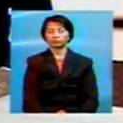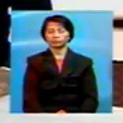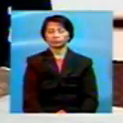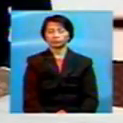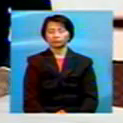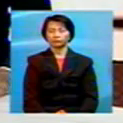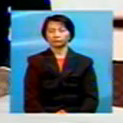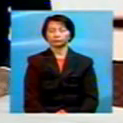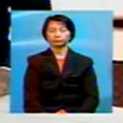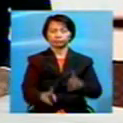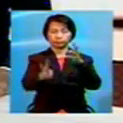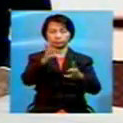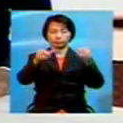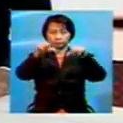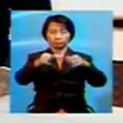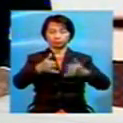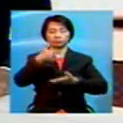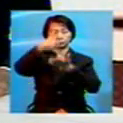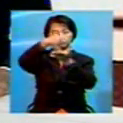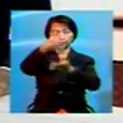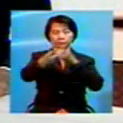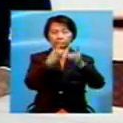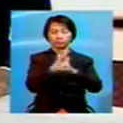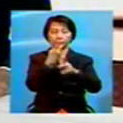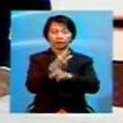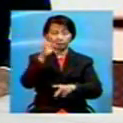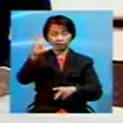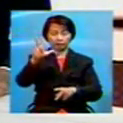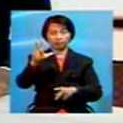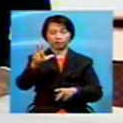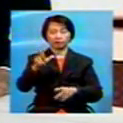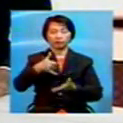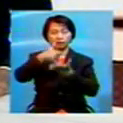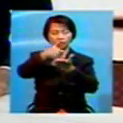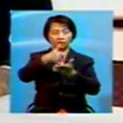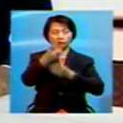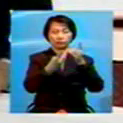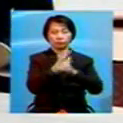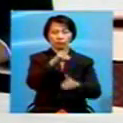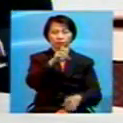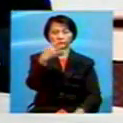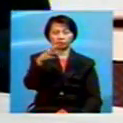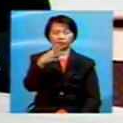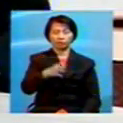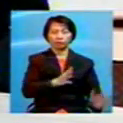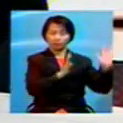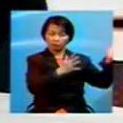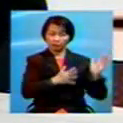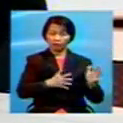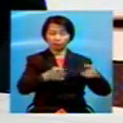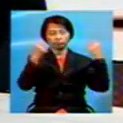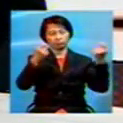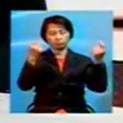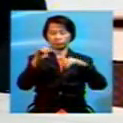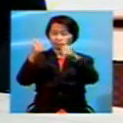perak walaupun gagal menjulang Piala Dunia buat kali ketiga na juaraa Dunia 2014 Argentina tetap diberikan sambutan Wira